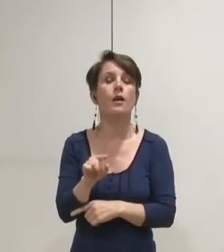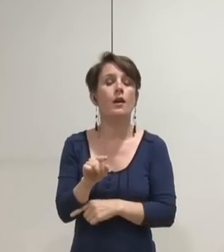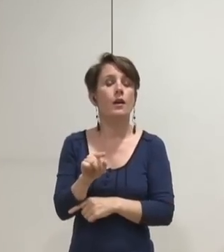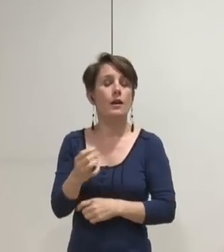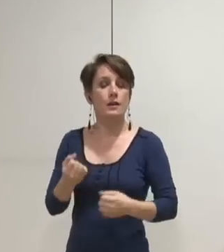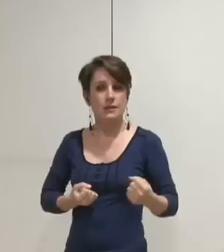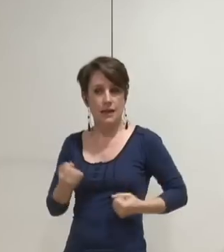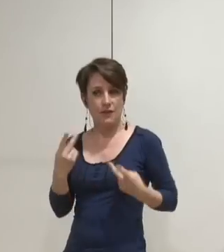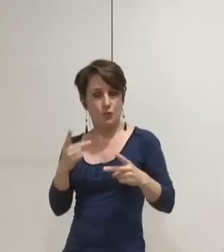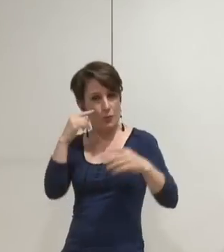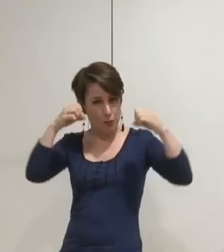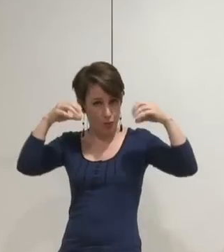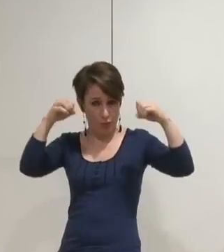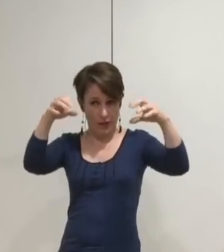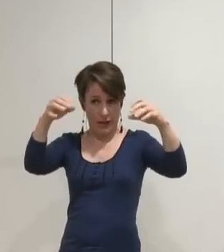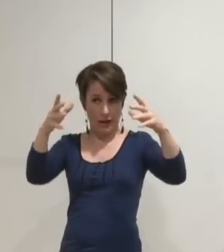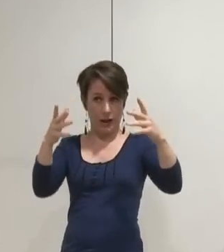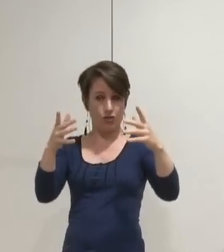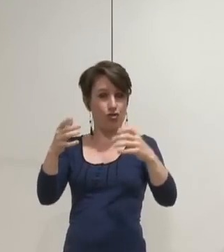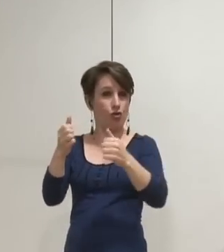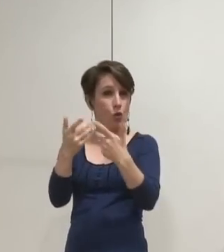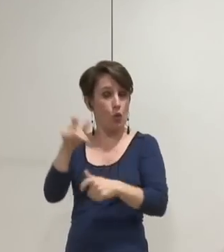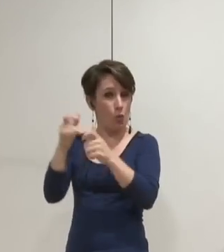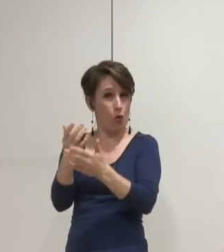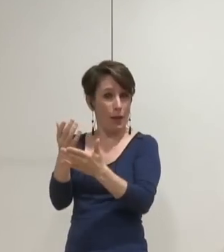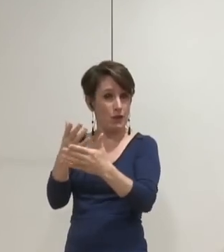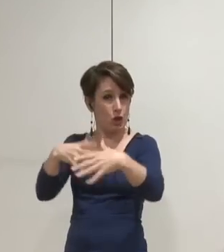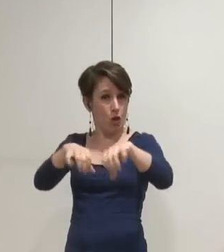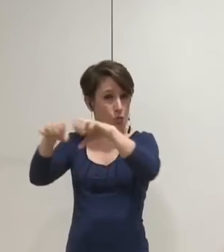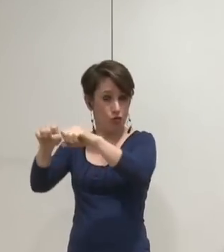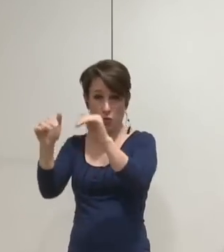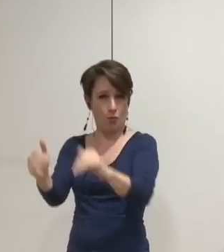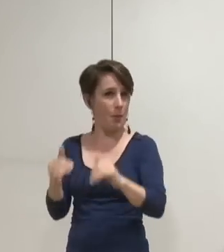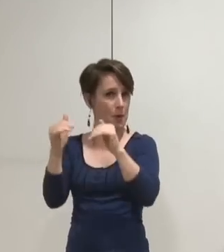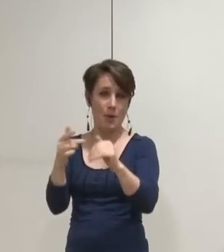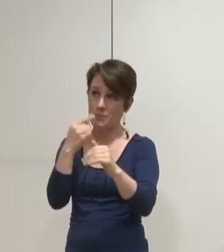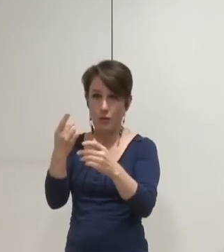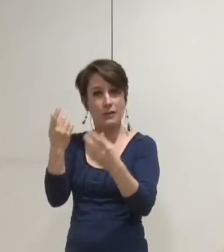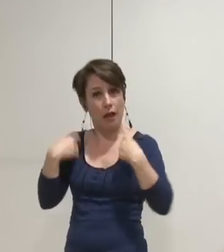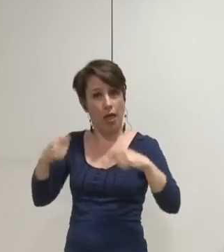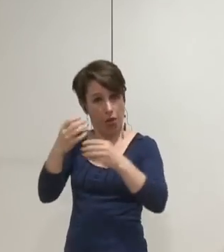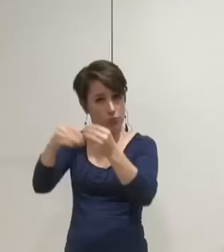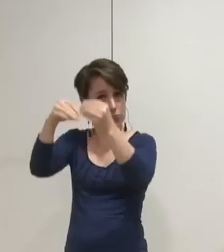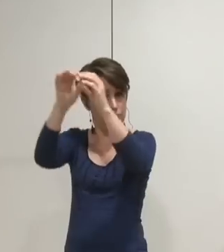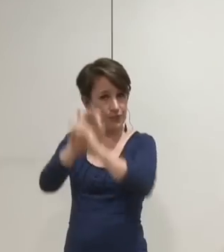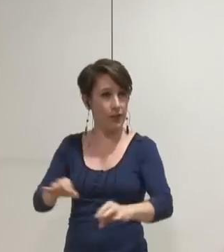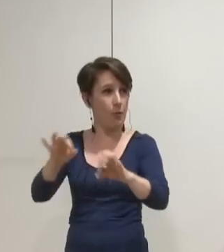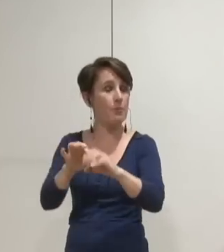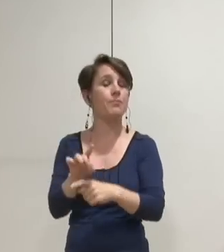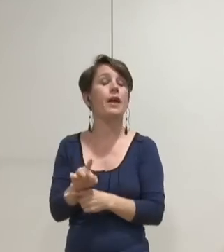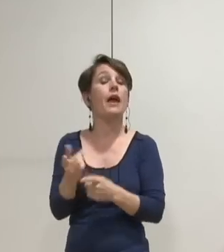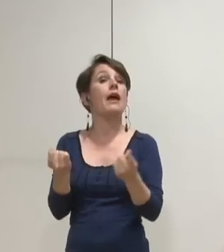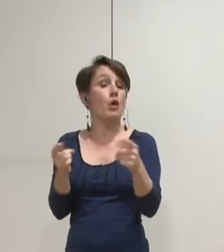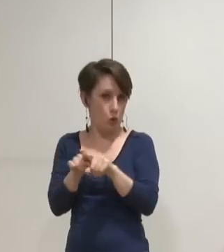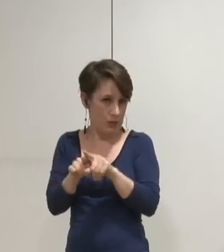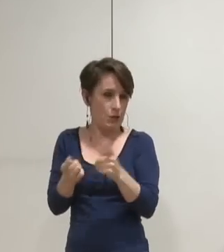public de l'éclairage reste inchangé donc ici pas de surcout pour la ville et enfin cette région aura l'avantage de préparer